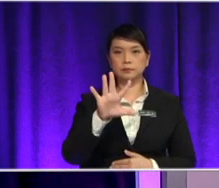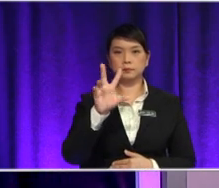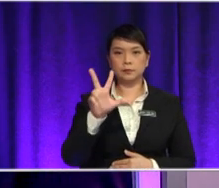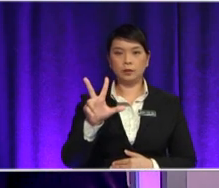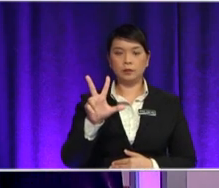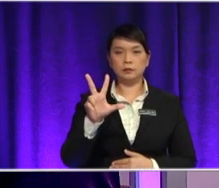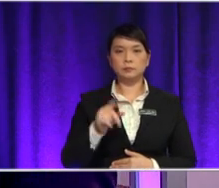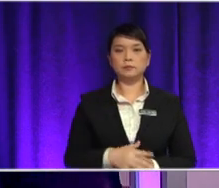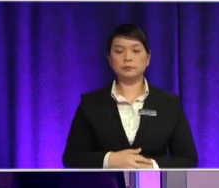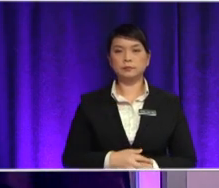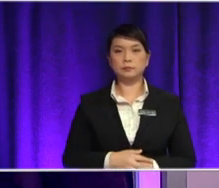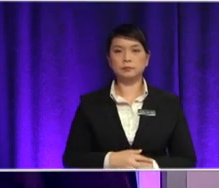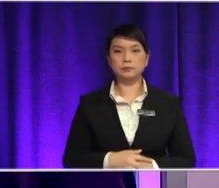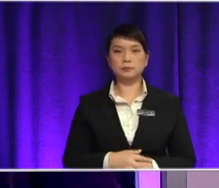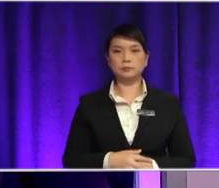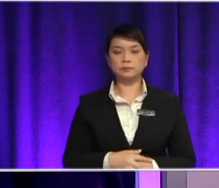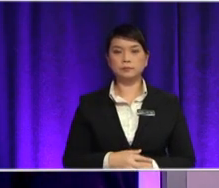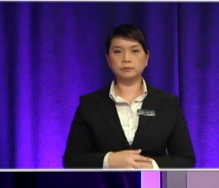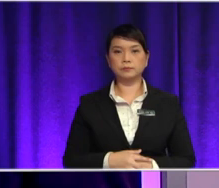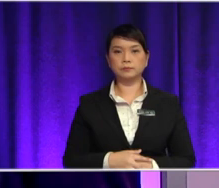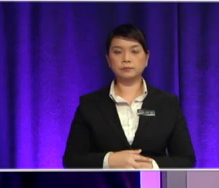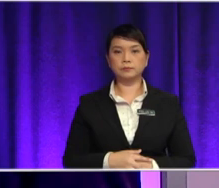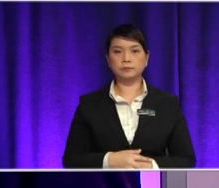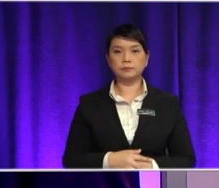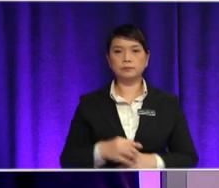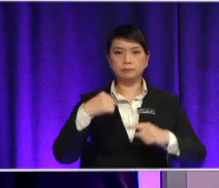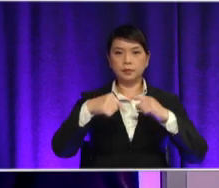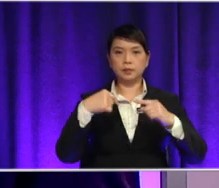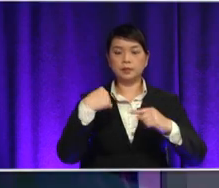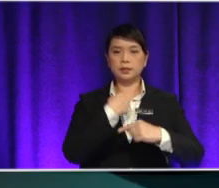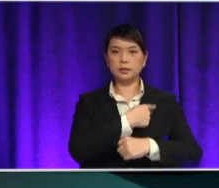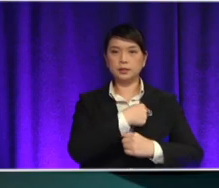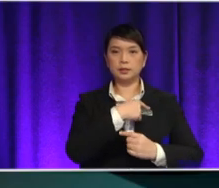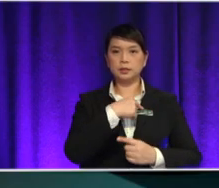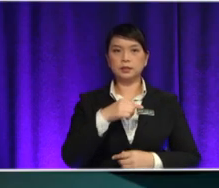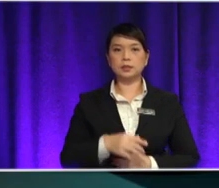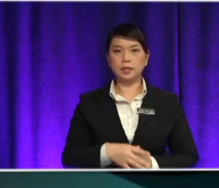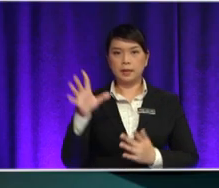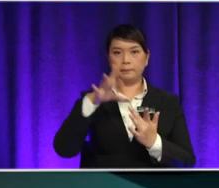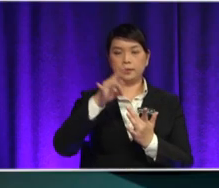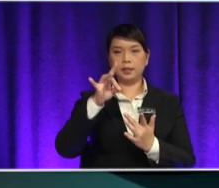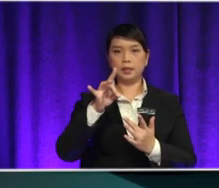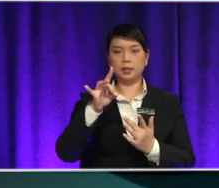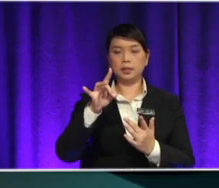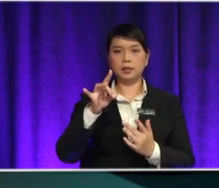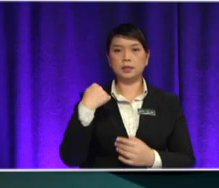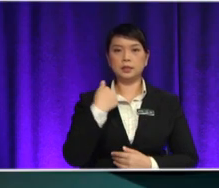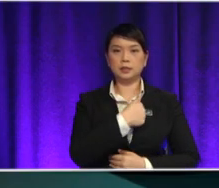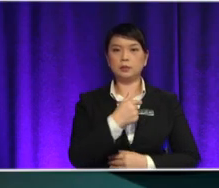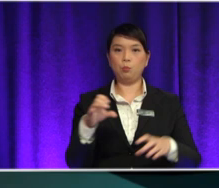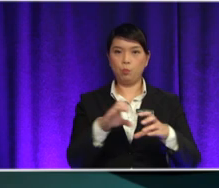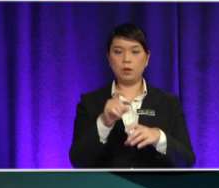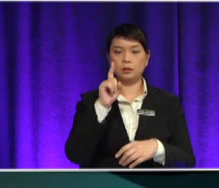cross atau kita tick 153, maka kita letakkan 153 itu di dalam julat atau di dalam